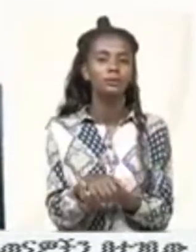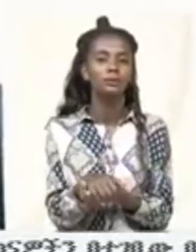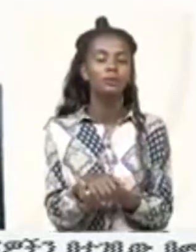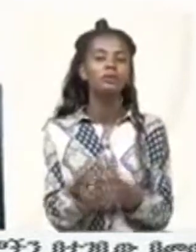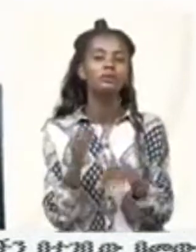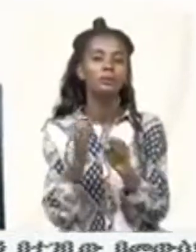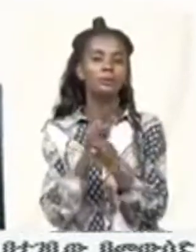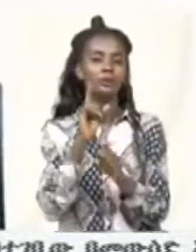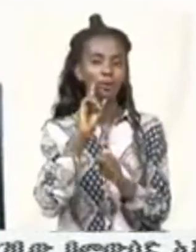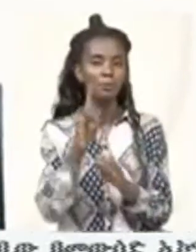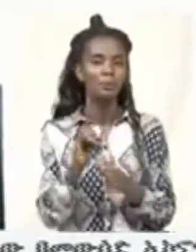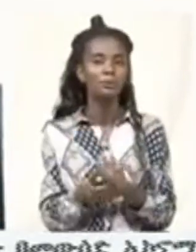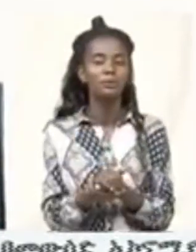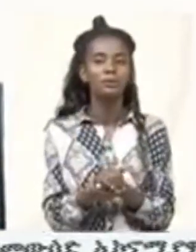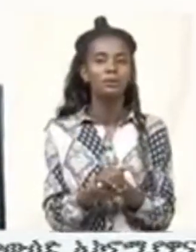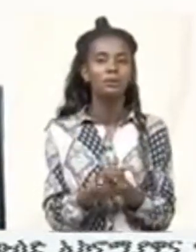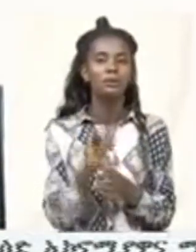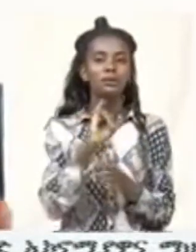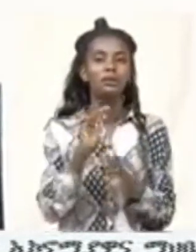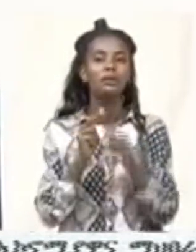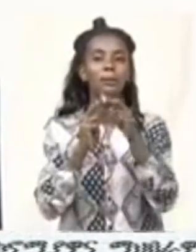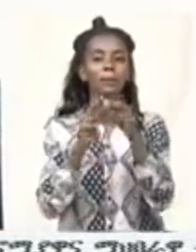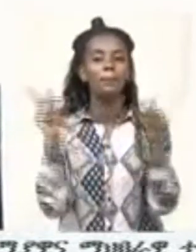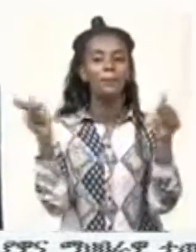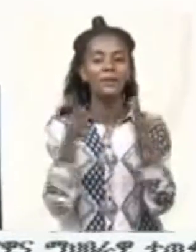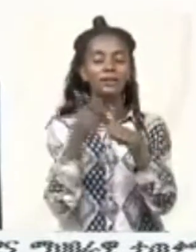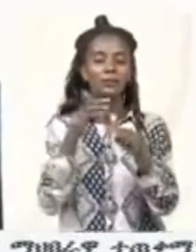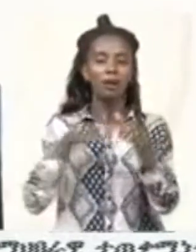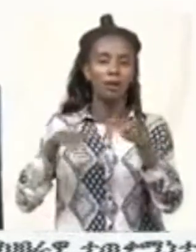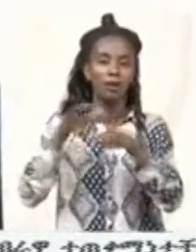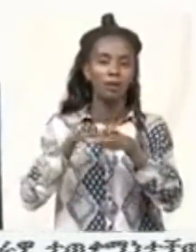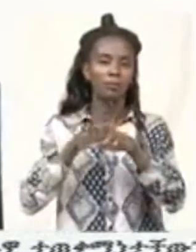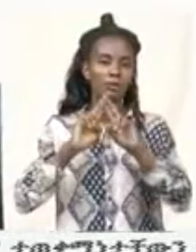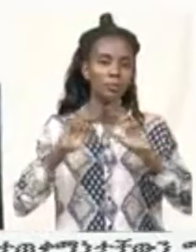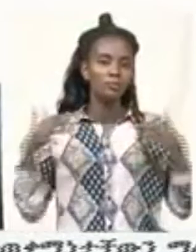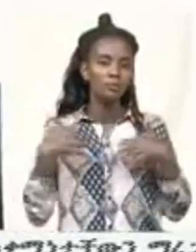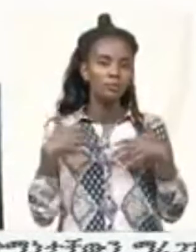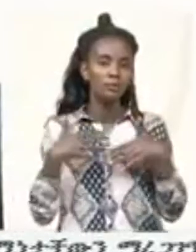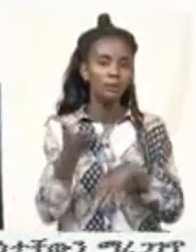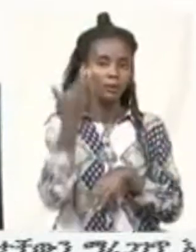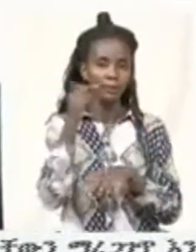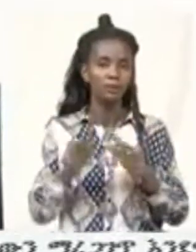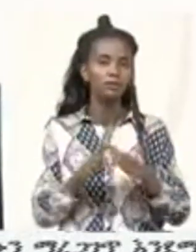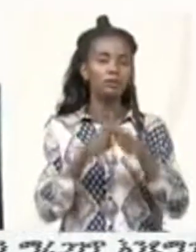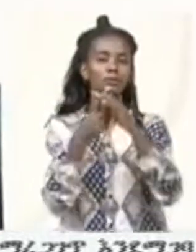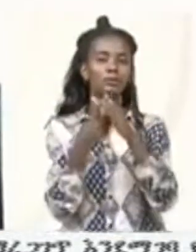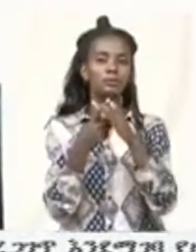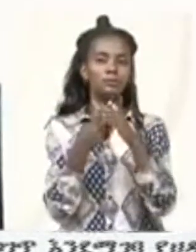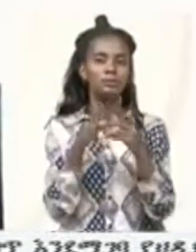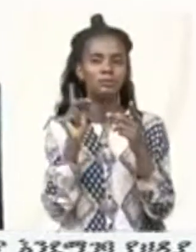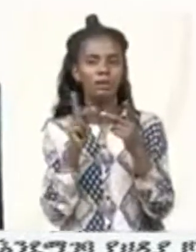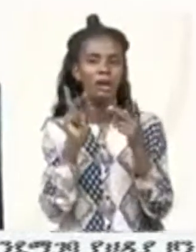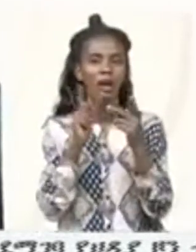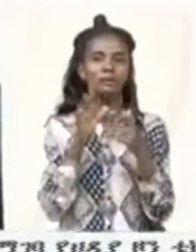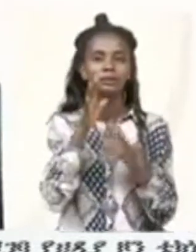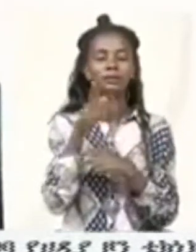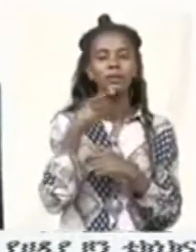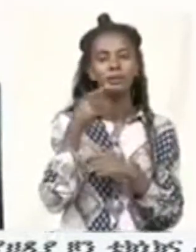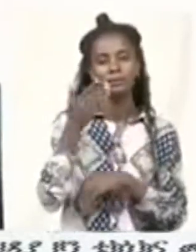ዘመቻ ነው። እንደተባለው የመጀመሪያው ላይ በጣም እየፈራን ነበር የጀመርነው፣ ይሳካል አይሳካም እያልን